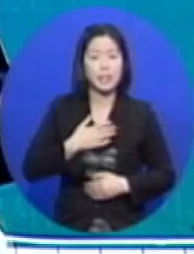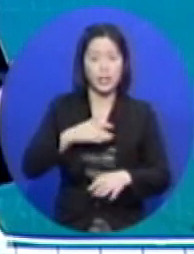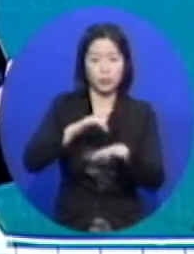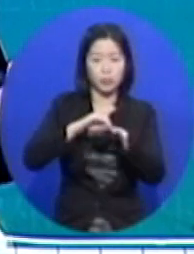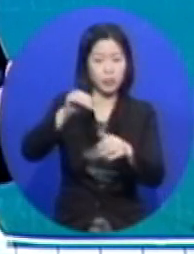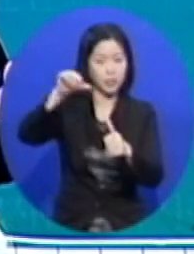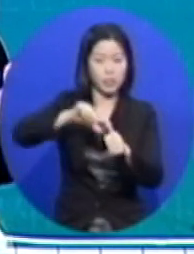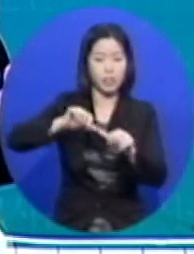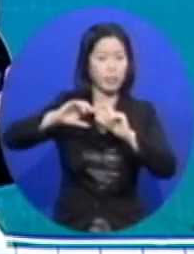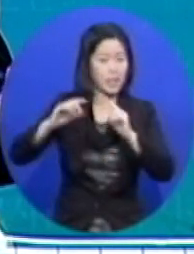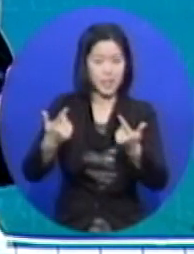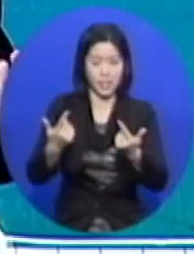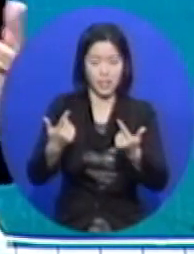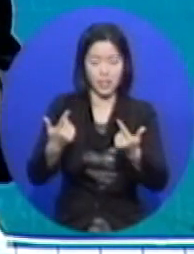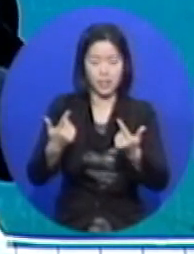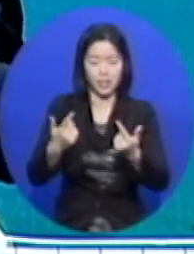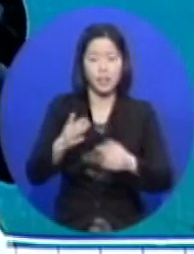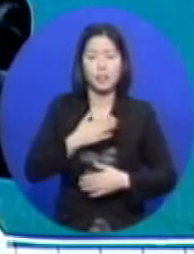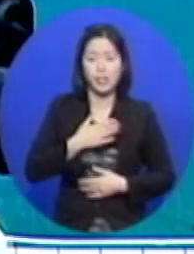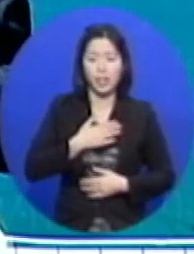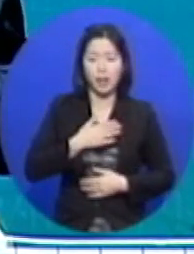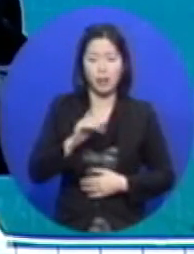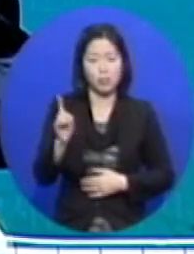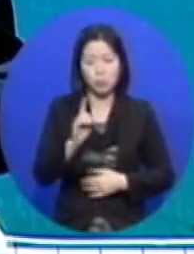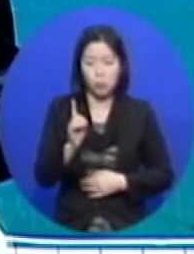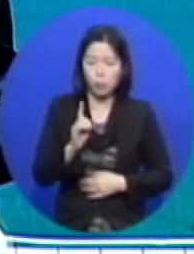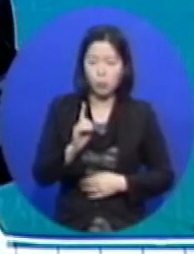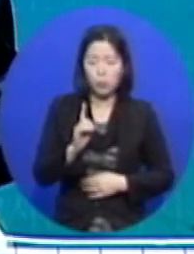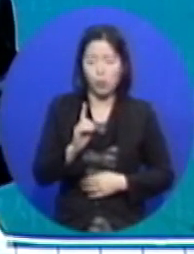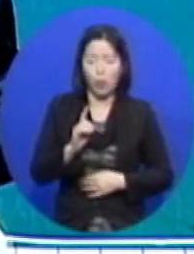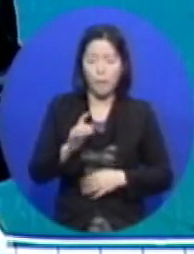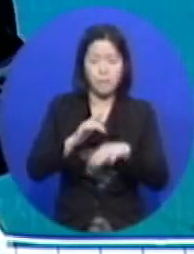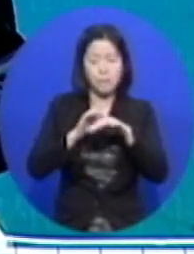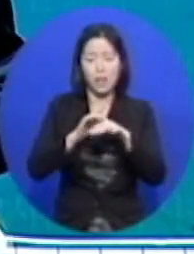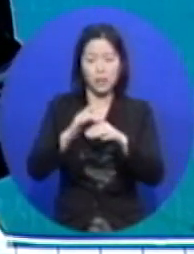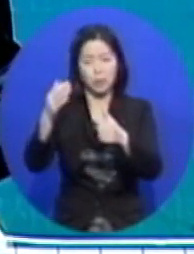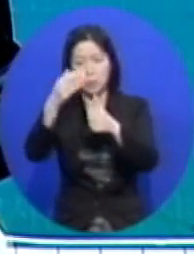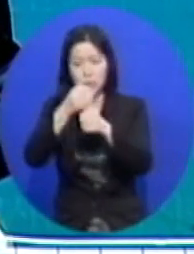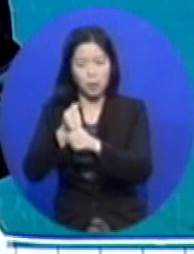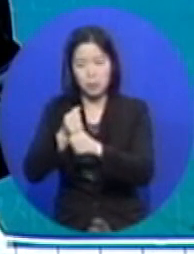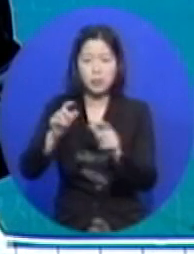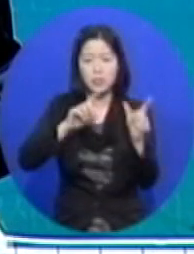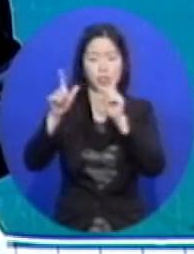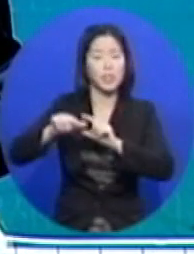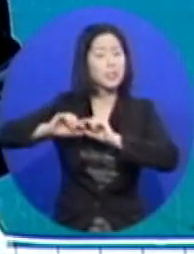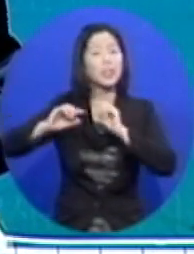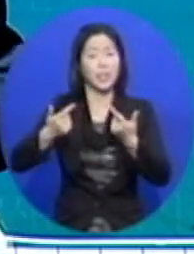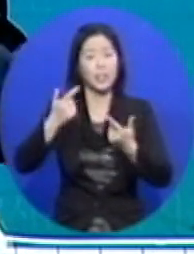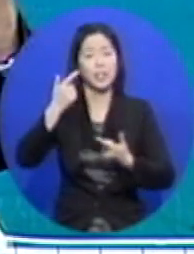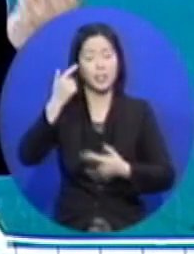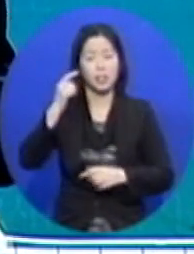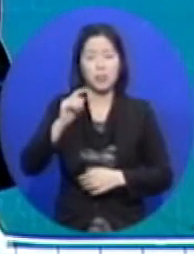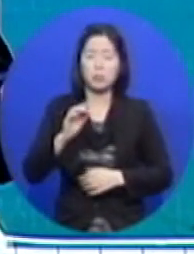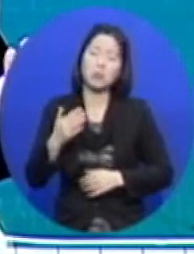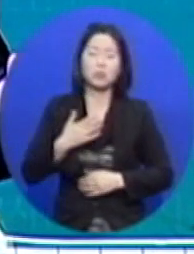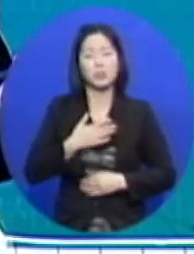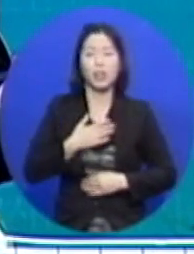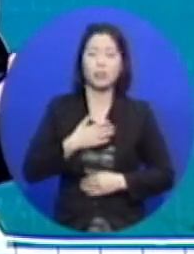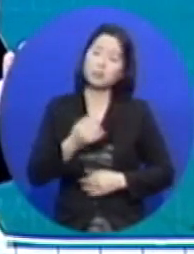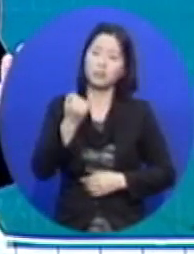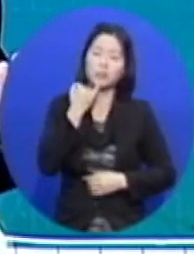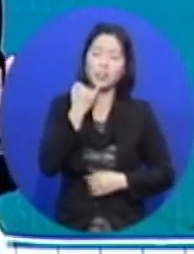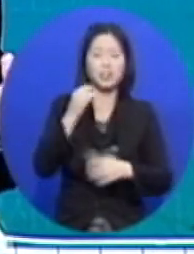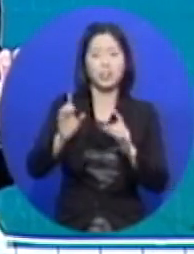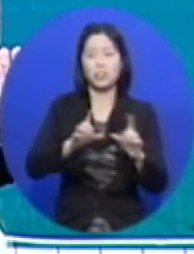들린 건 아니야 뭐 내가 무슨 마귀에게 뭐 사로잡혀서 그렇게 살지는 않아 나 뭐 그렇게 괜찮게